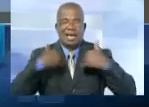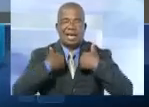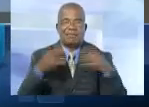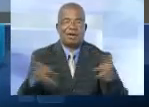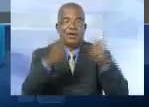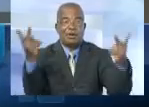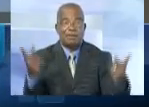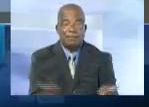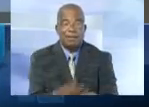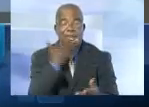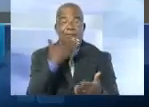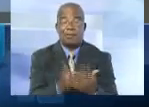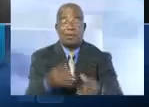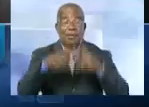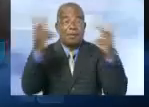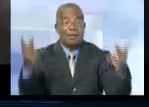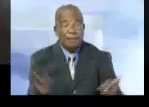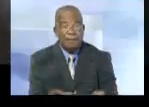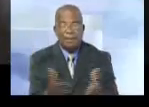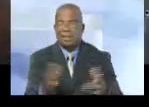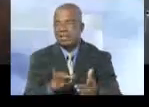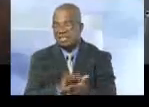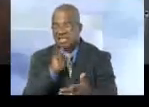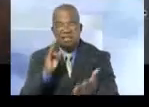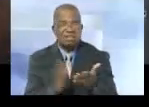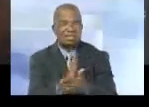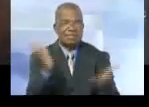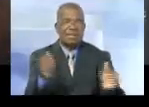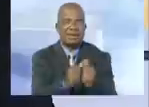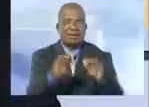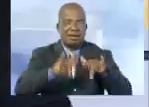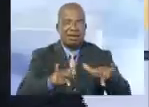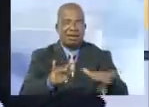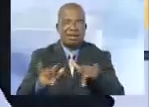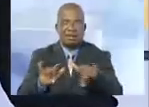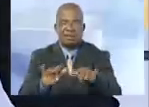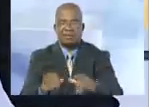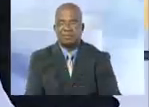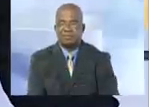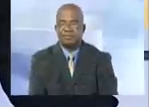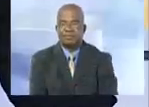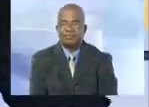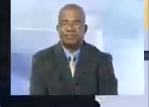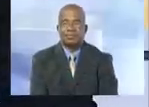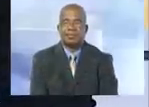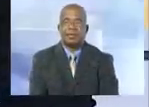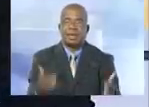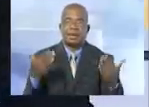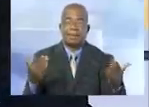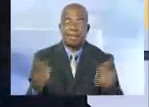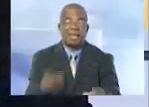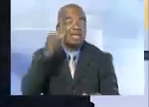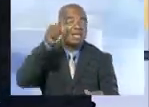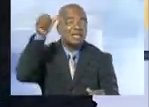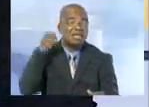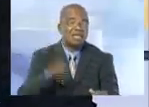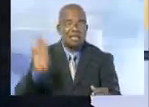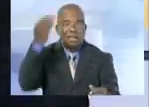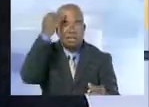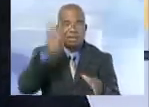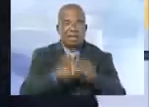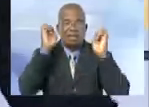à chaque enseignant-chercheur s'inscrit dans cette démarche qualité. Le top départ a été donné hier par la ministre